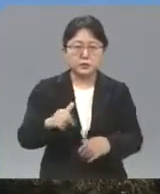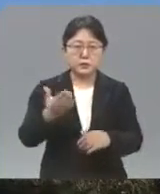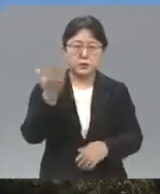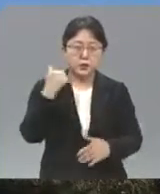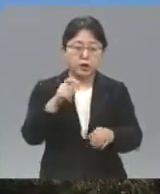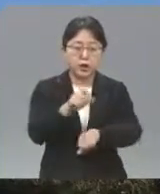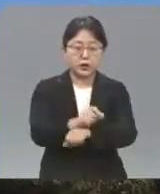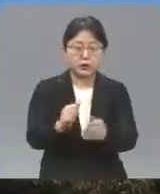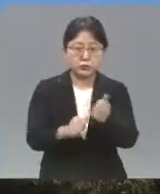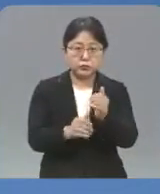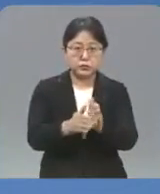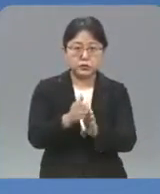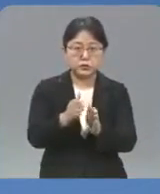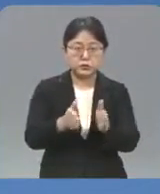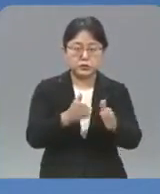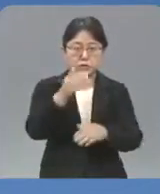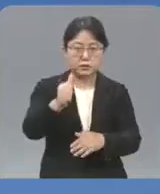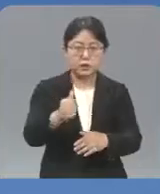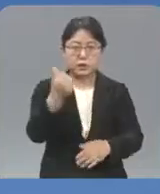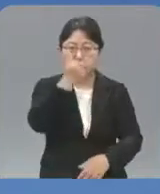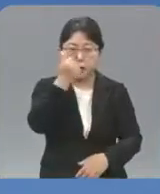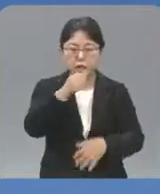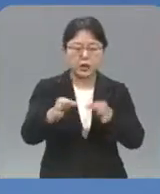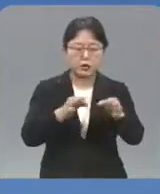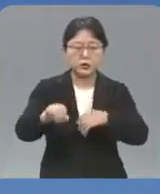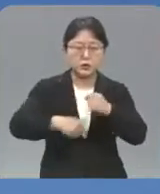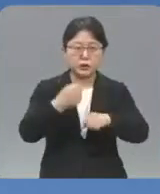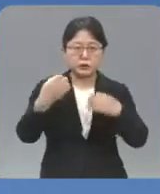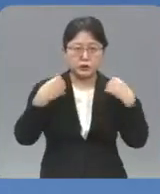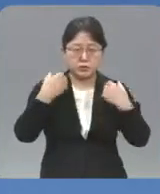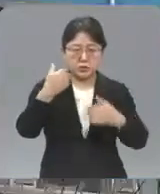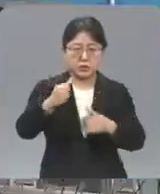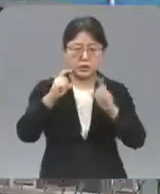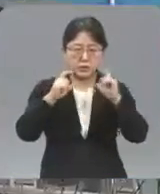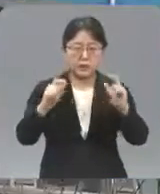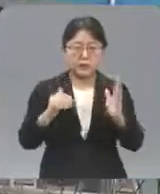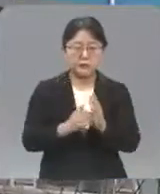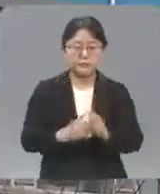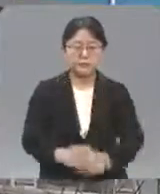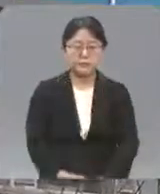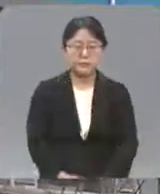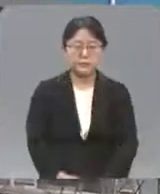전임 행정부지사는 신임 광양만권 경제자유구역 청장에 임명됐습니다.